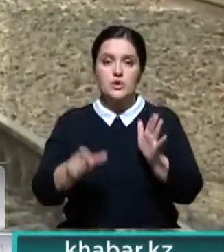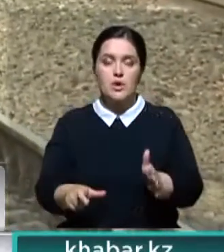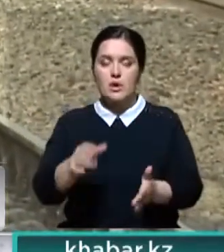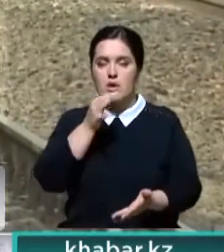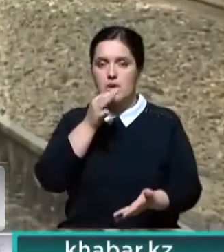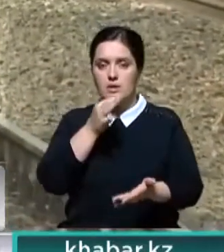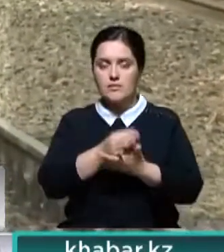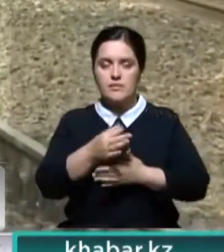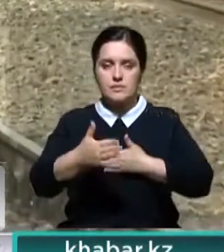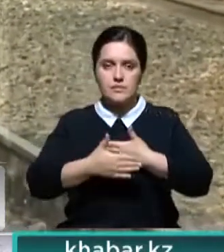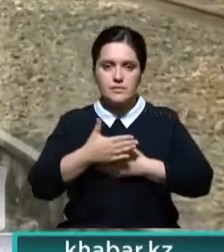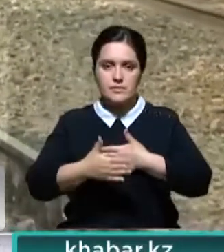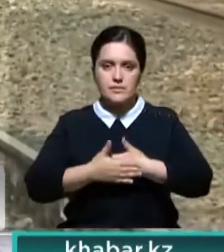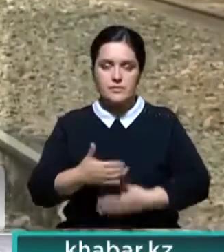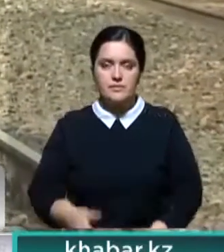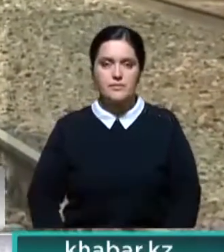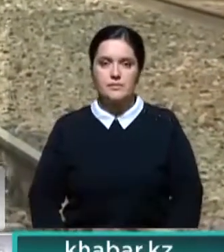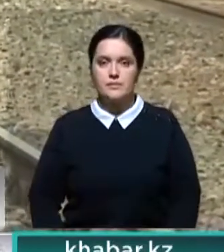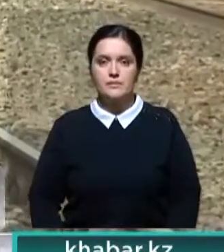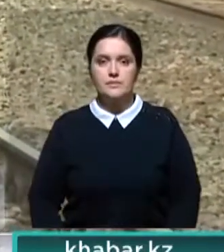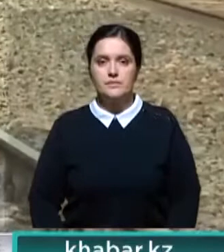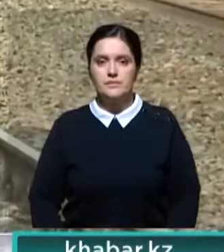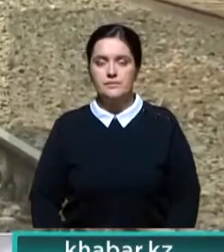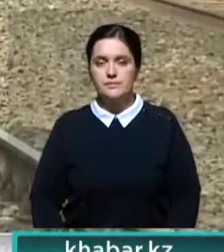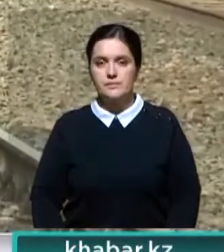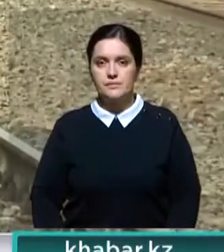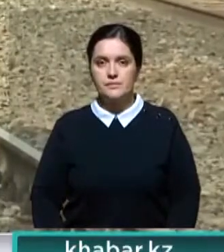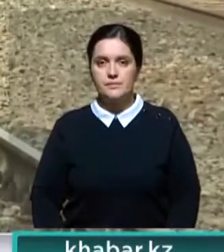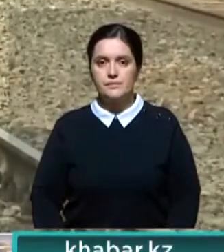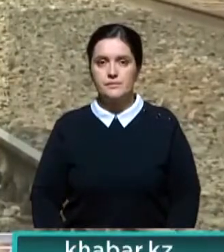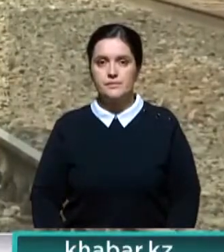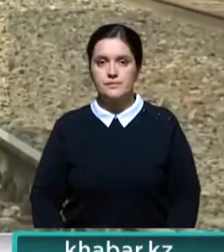административной ответственности. Айсулу Махмутова, Булат Молдагалиев. Итоги дня. Актобе.